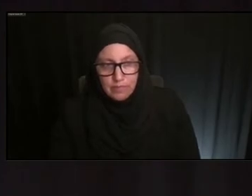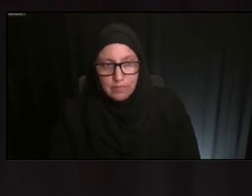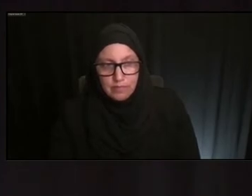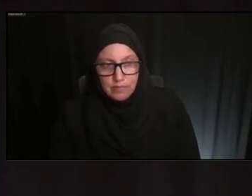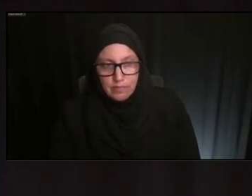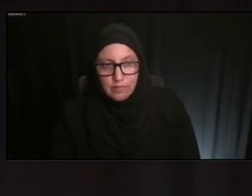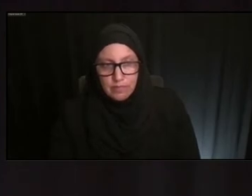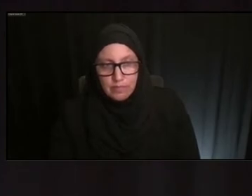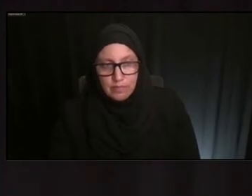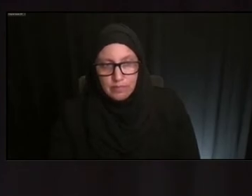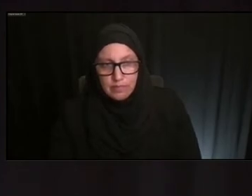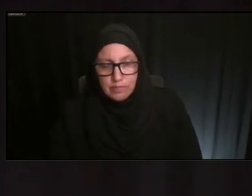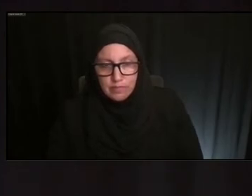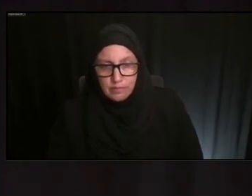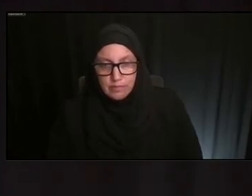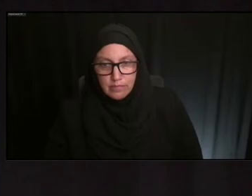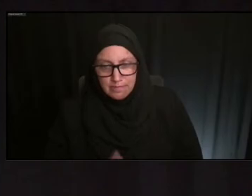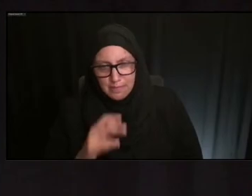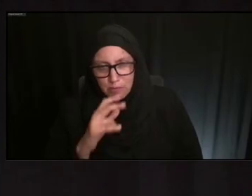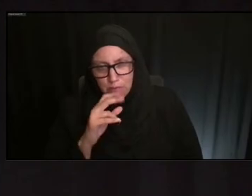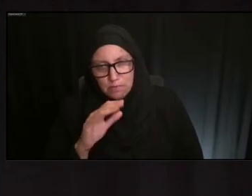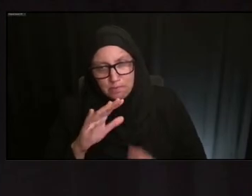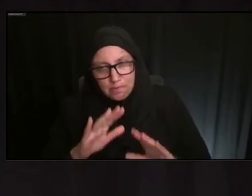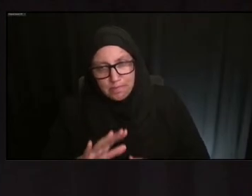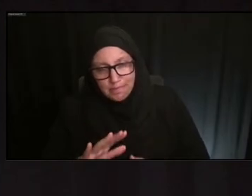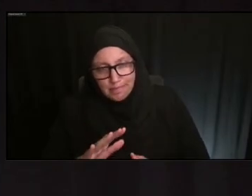إنا توجهنا